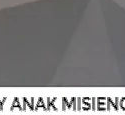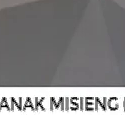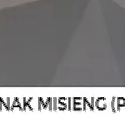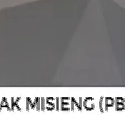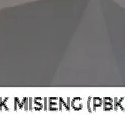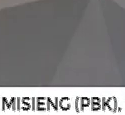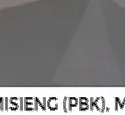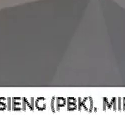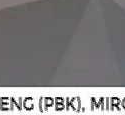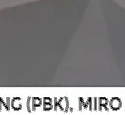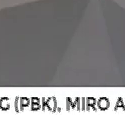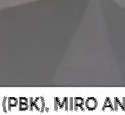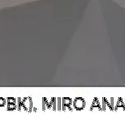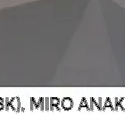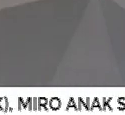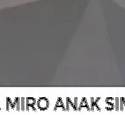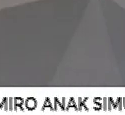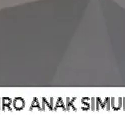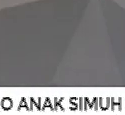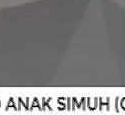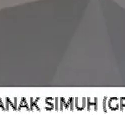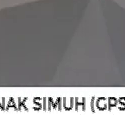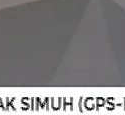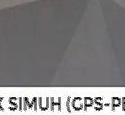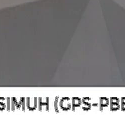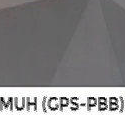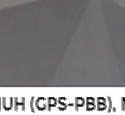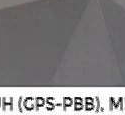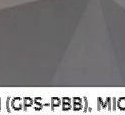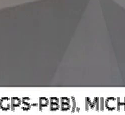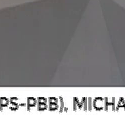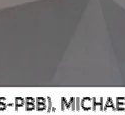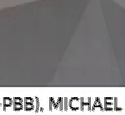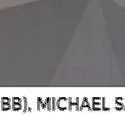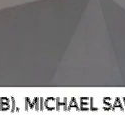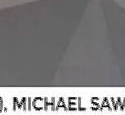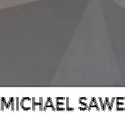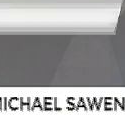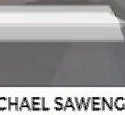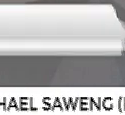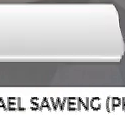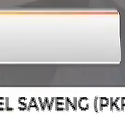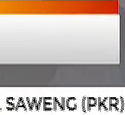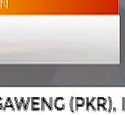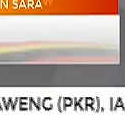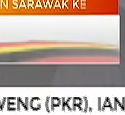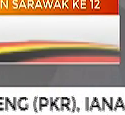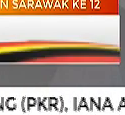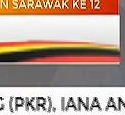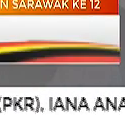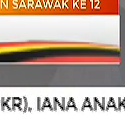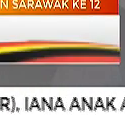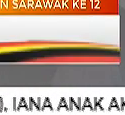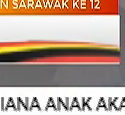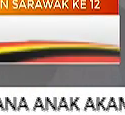di Bekasi itu dia sedikit kita sediakan cuplikan untuk Anda menyaksikan pembangunan di kawasan untuk pengguna physical pastinya